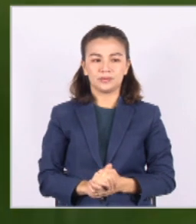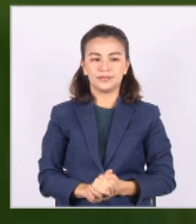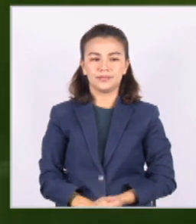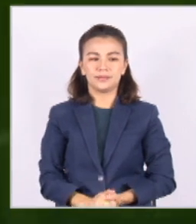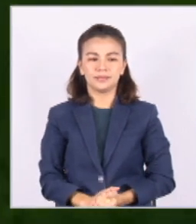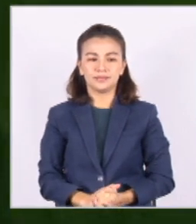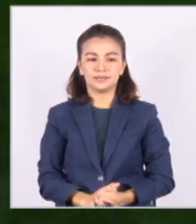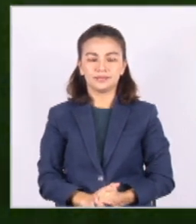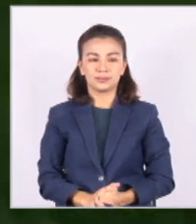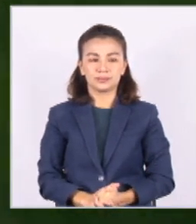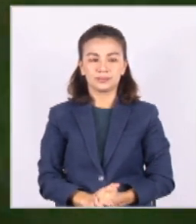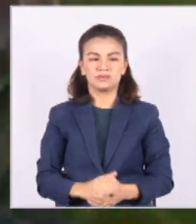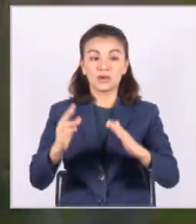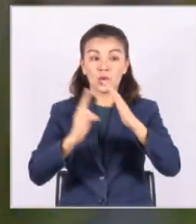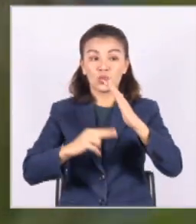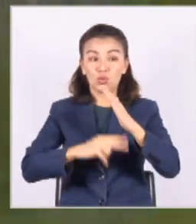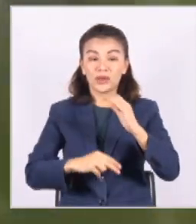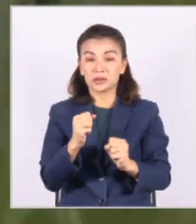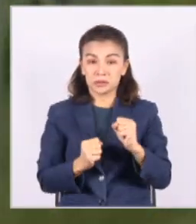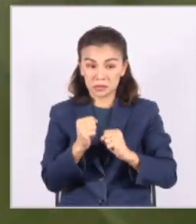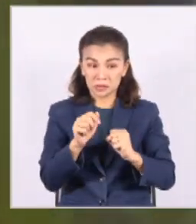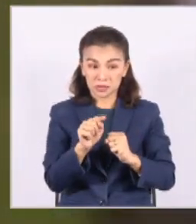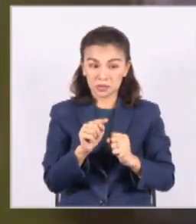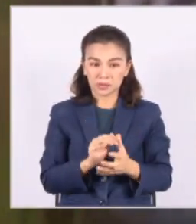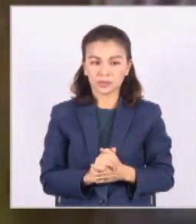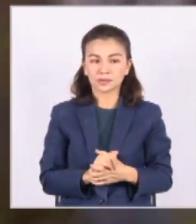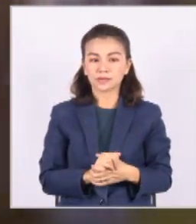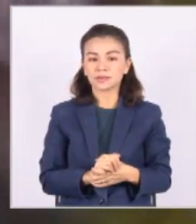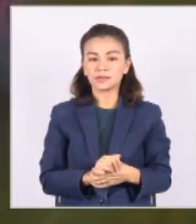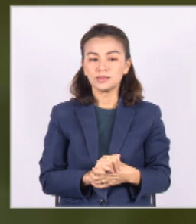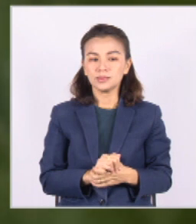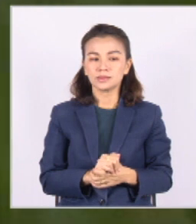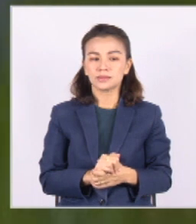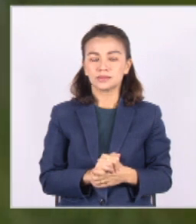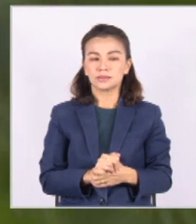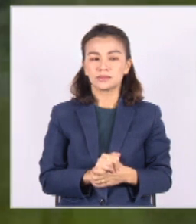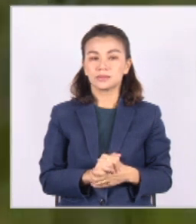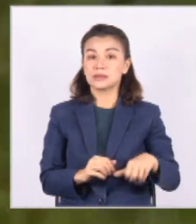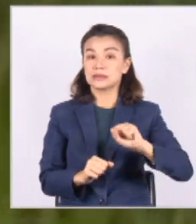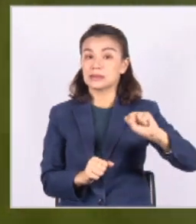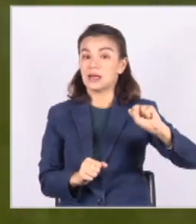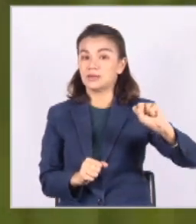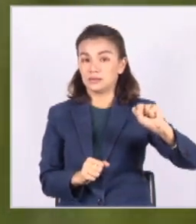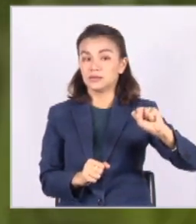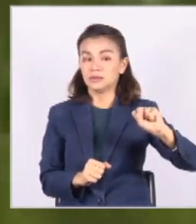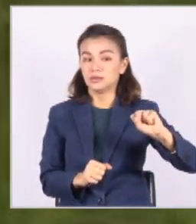เอาละครับวิ่งแล้วครับวิ่งแล้ววิ่งแล้ววิ่งแล้วสายสายสายสาย